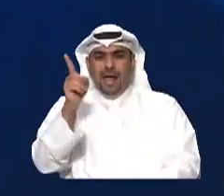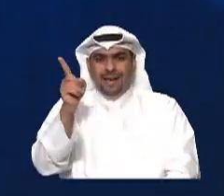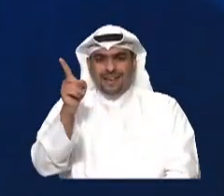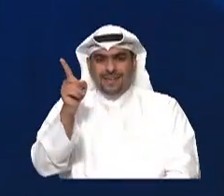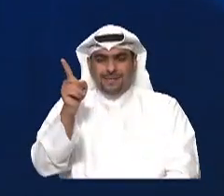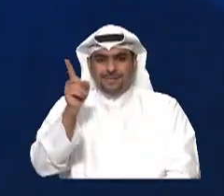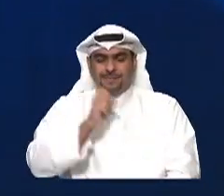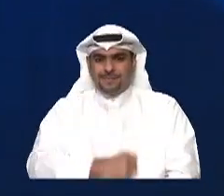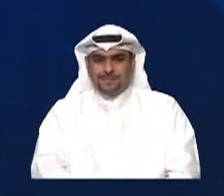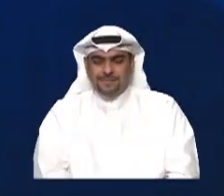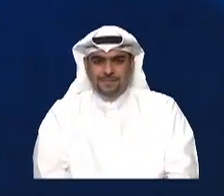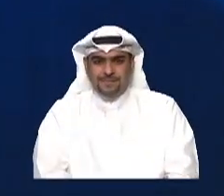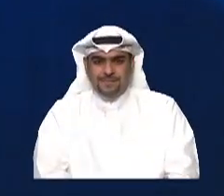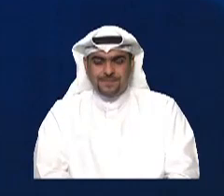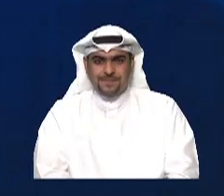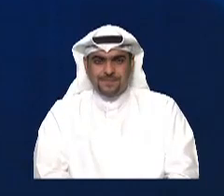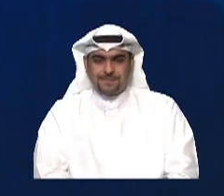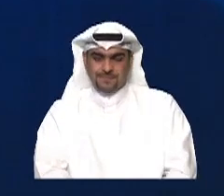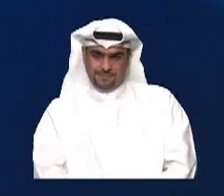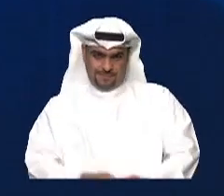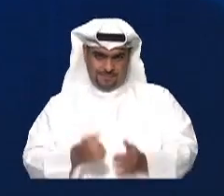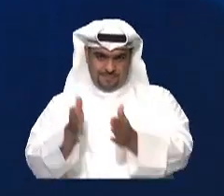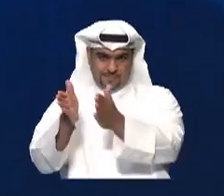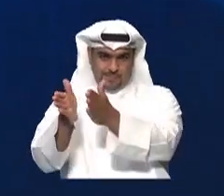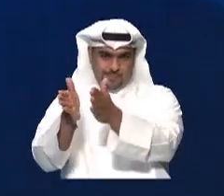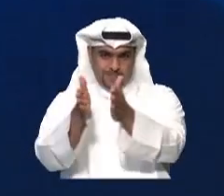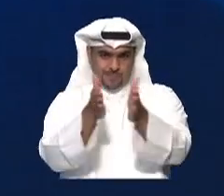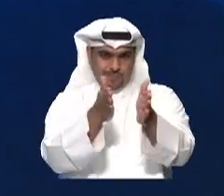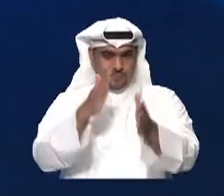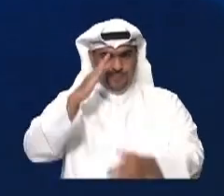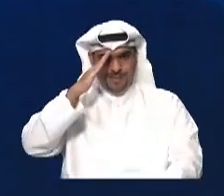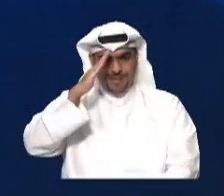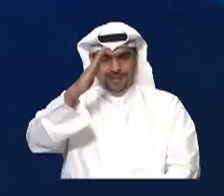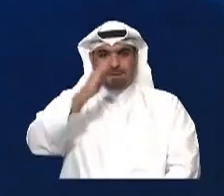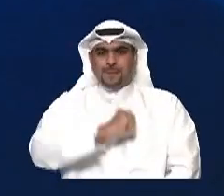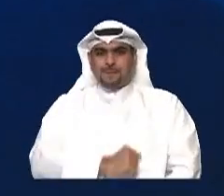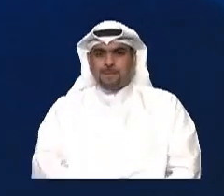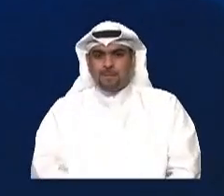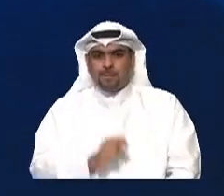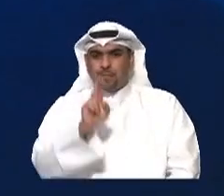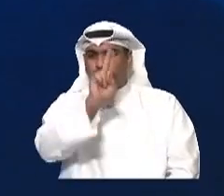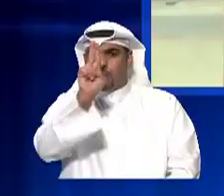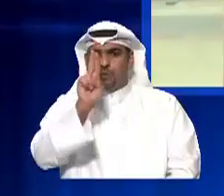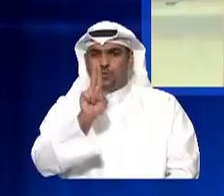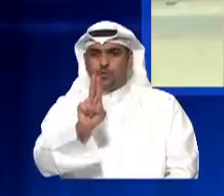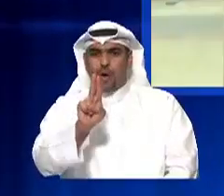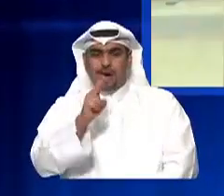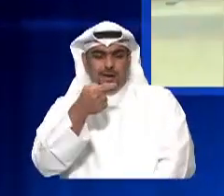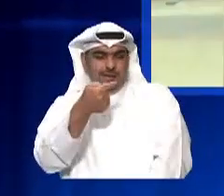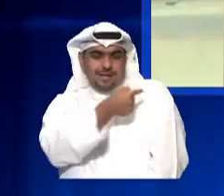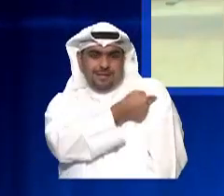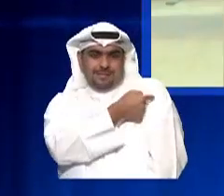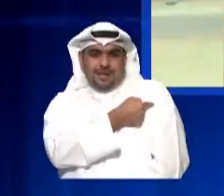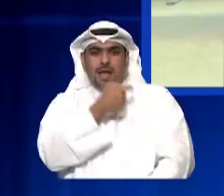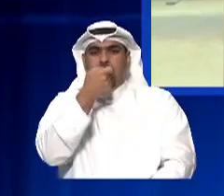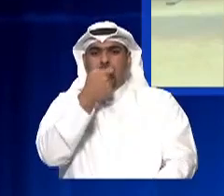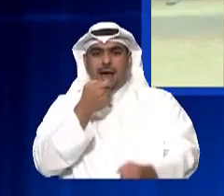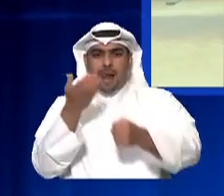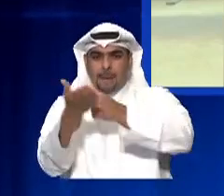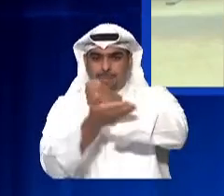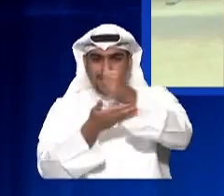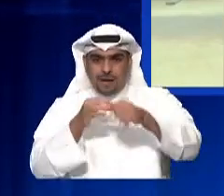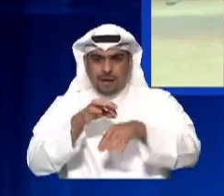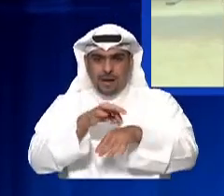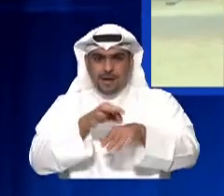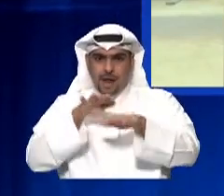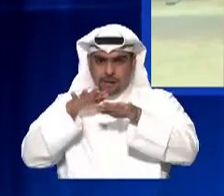دولة الكويت الزميل فهد تركي. فهد، أهلا بك معنا. انقل لنا الصورة من حولك فهد، ما مدى الإقبال على المركز